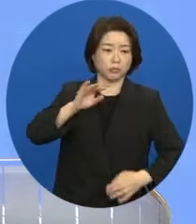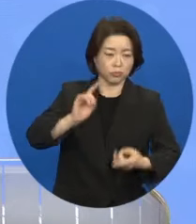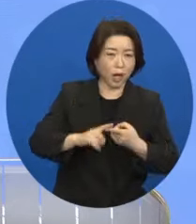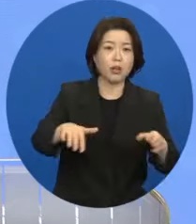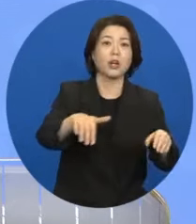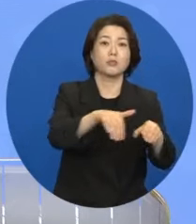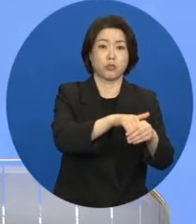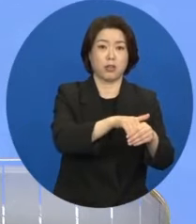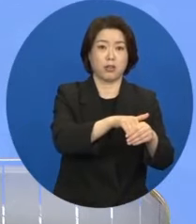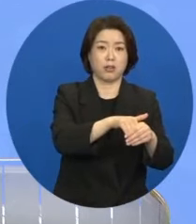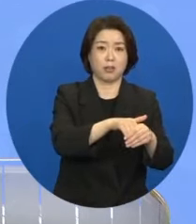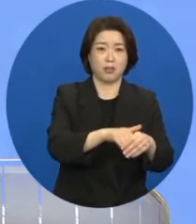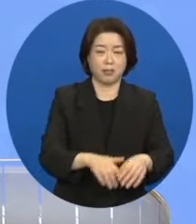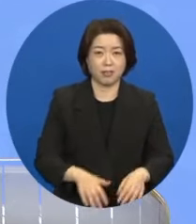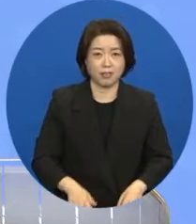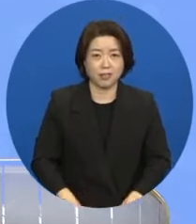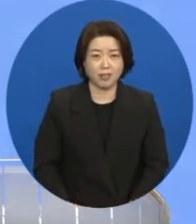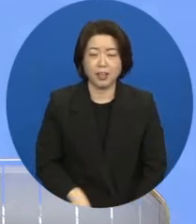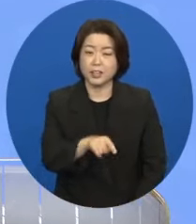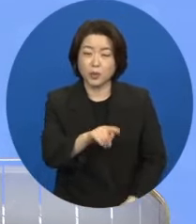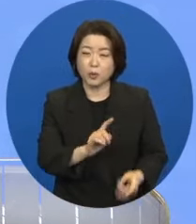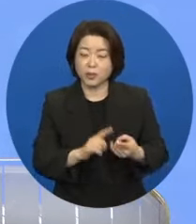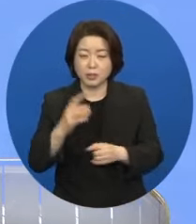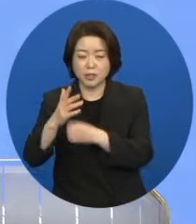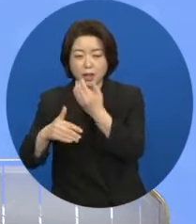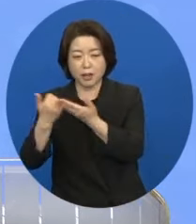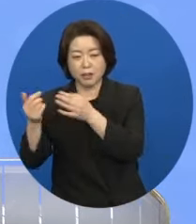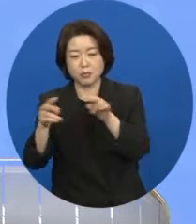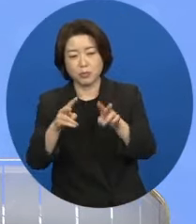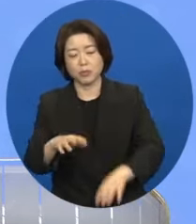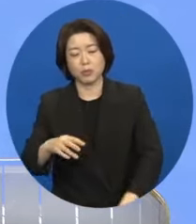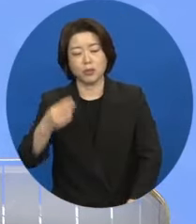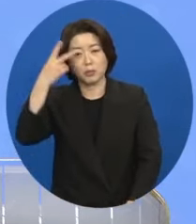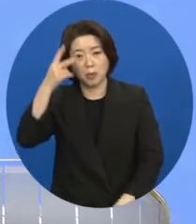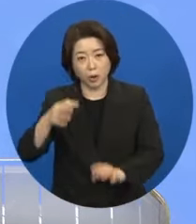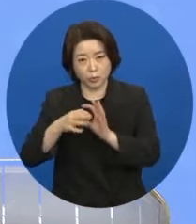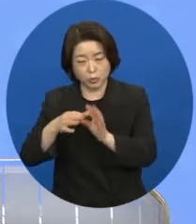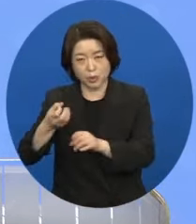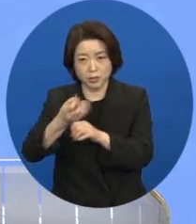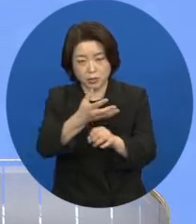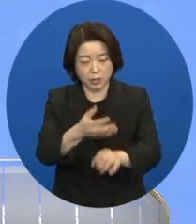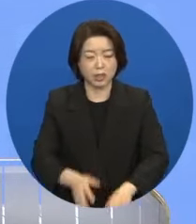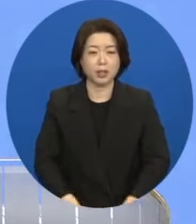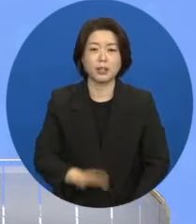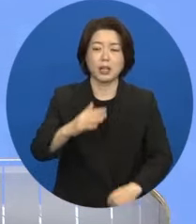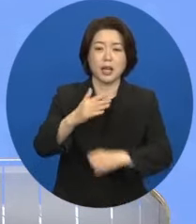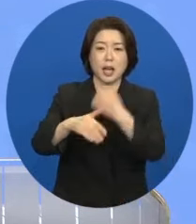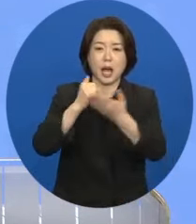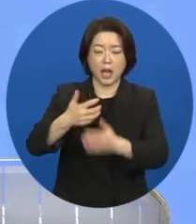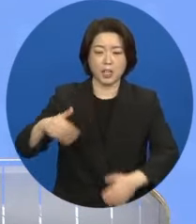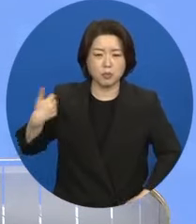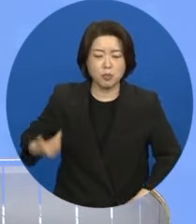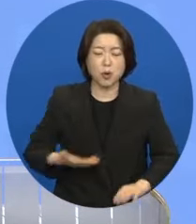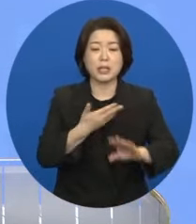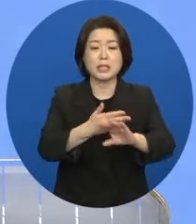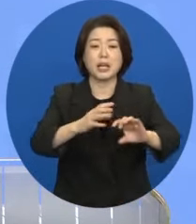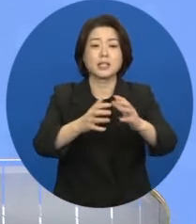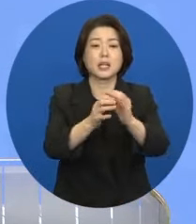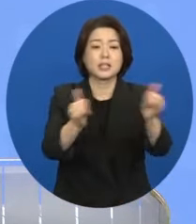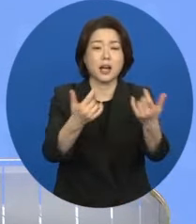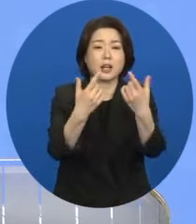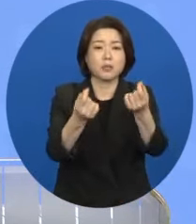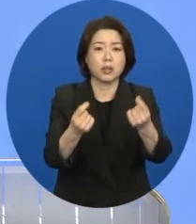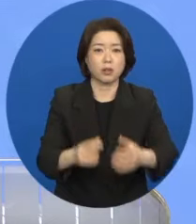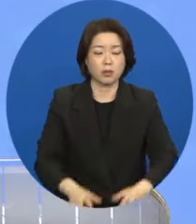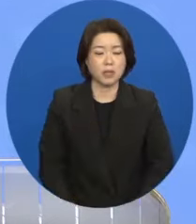문화였습니다 근데 거기에 대해서 하나님이 뭐라고 하냐면 바울을 통해서 하나님을 모르는 이방인과 같이